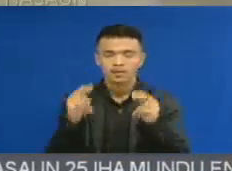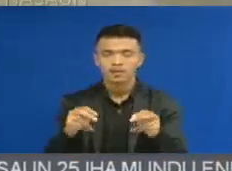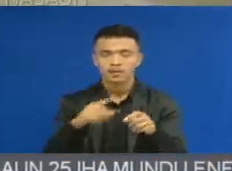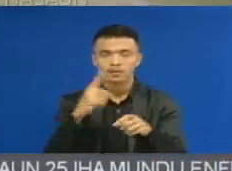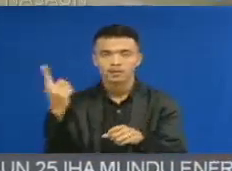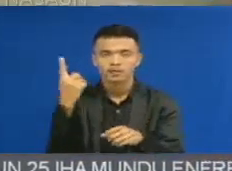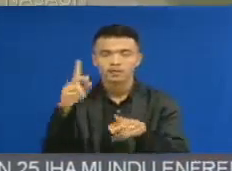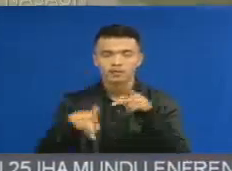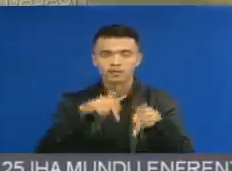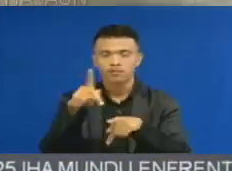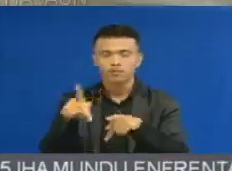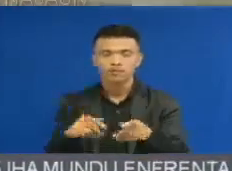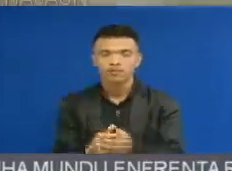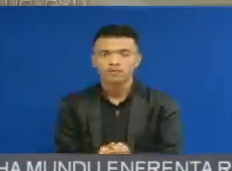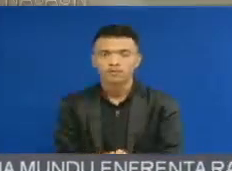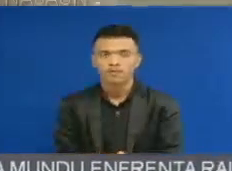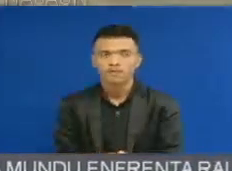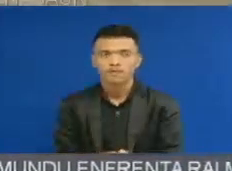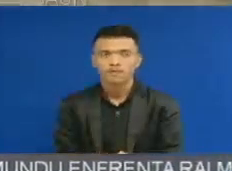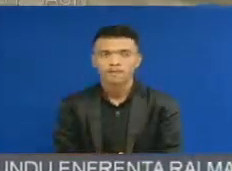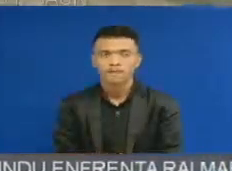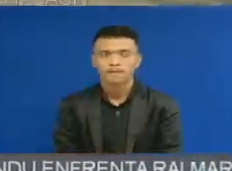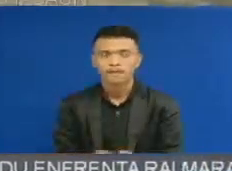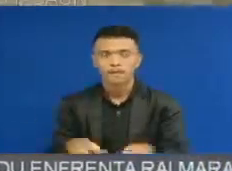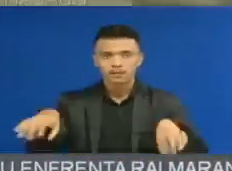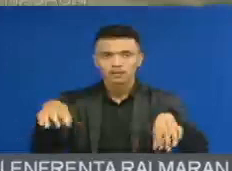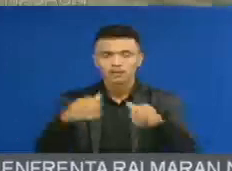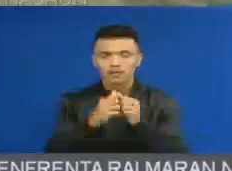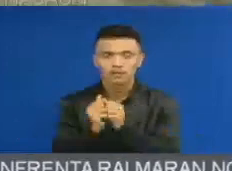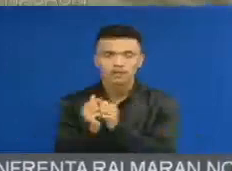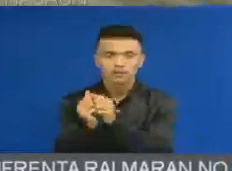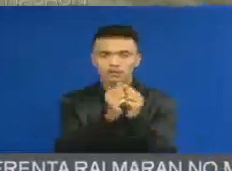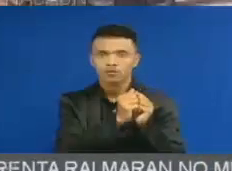povo. A cura empatia no serviço a muito rocira.